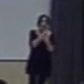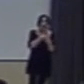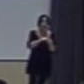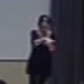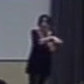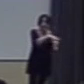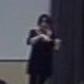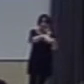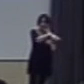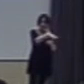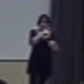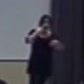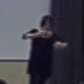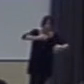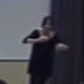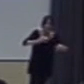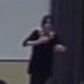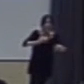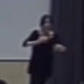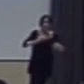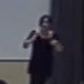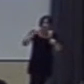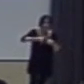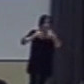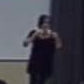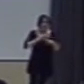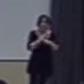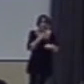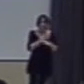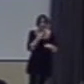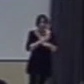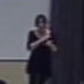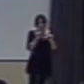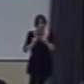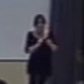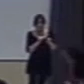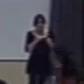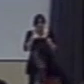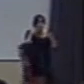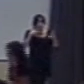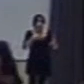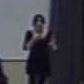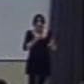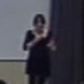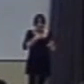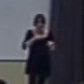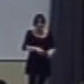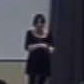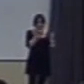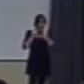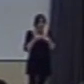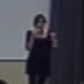realitat. Sempre hem defensat molt, no? des del Consell, la necessitat que a